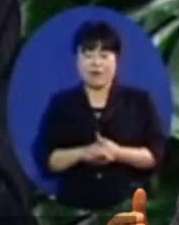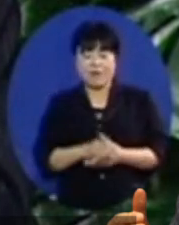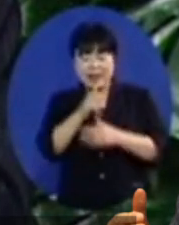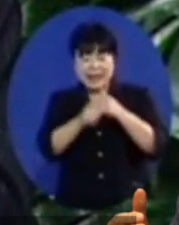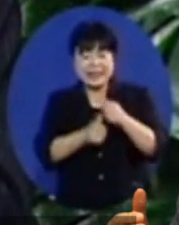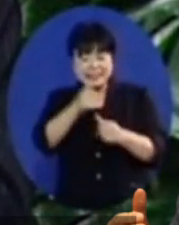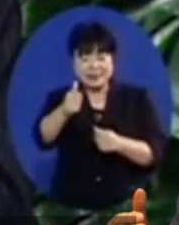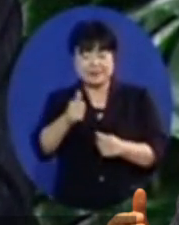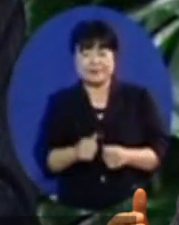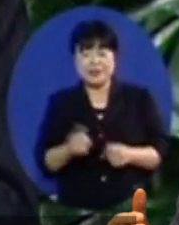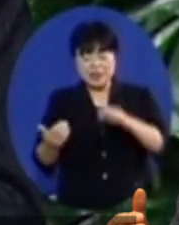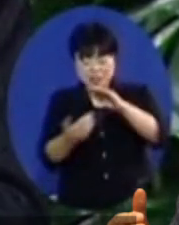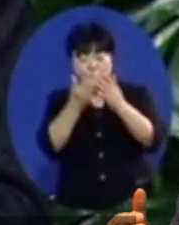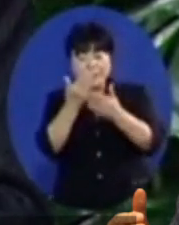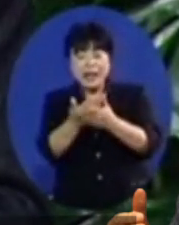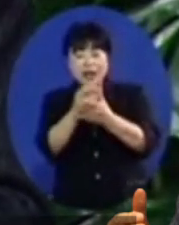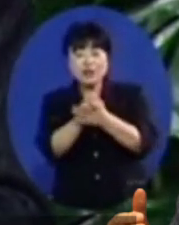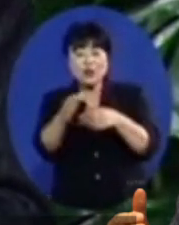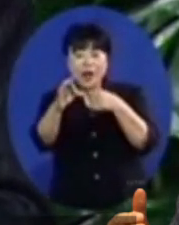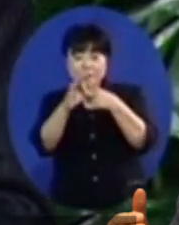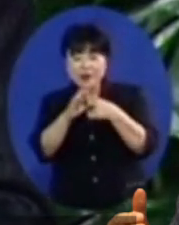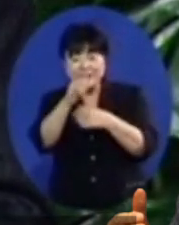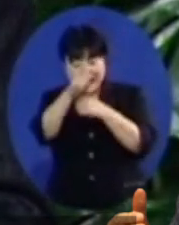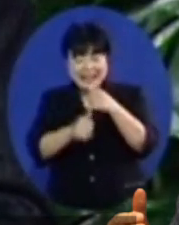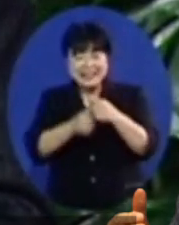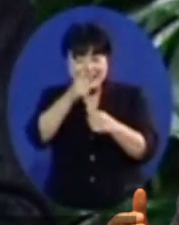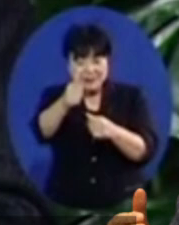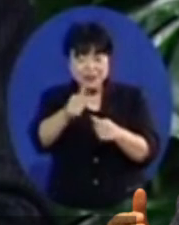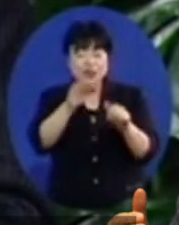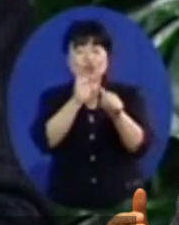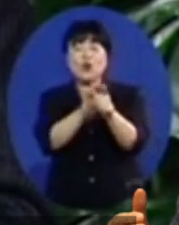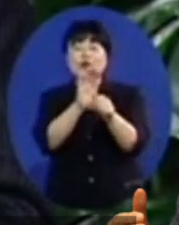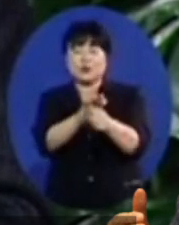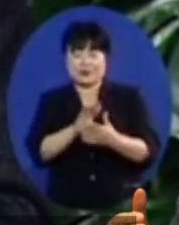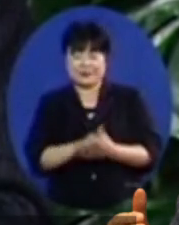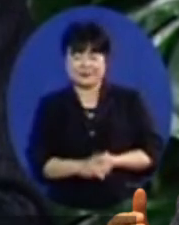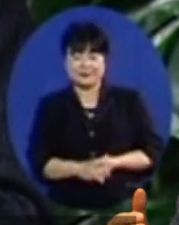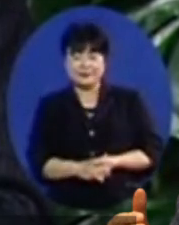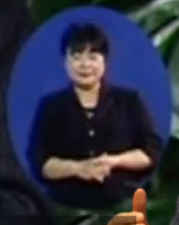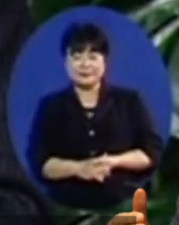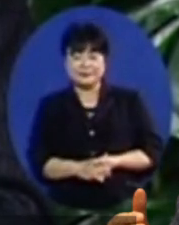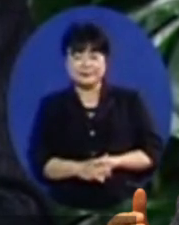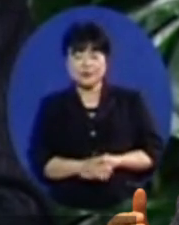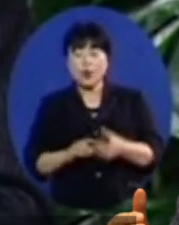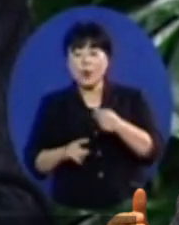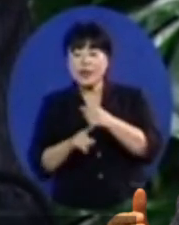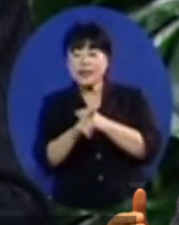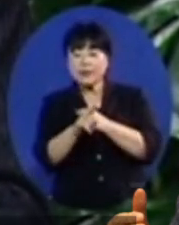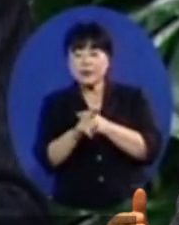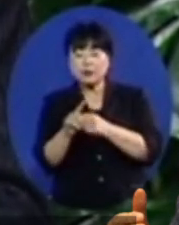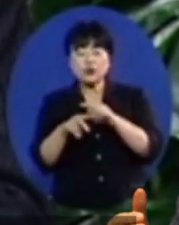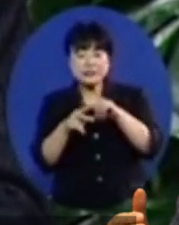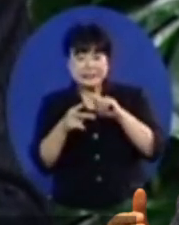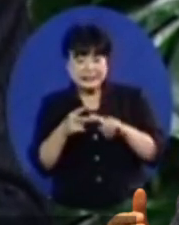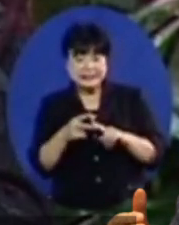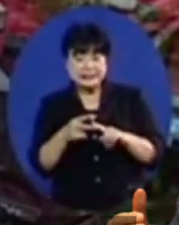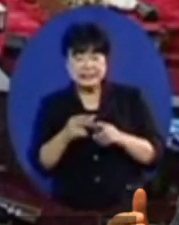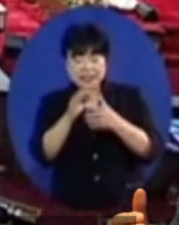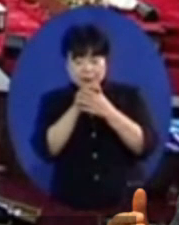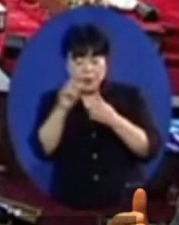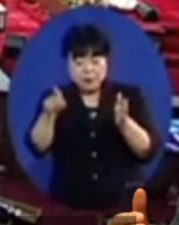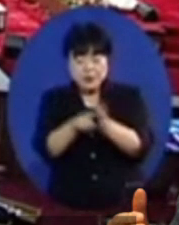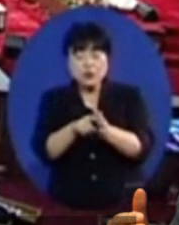하나님 이것을 이루어 달라고 기도하면 하나님이 역사해 주시는 것입니다. 왜냐하면 무엇이든지 기도